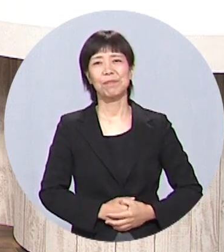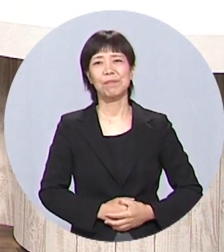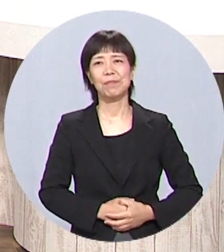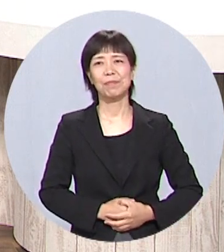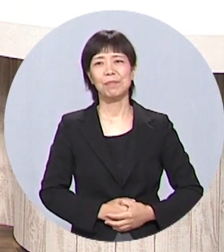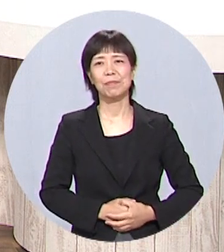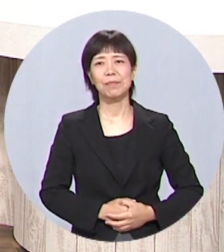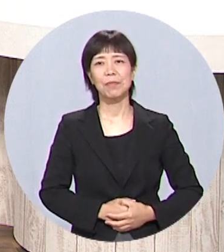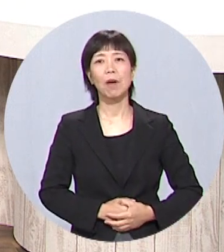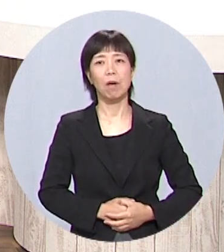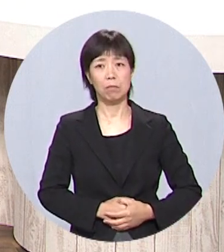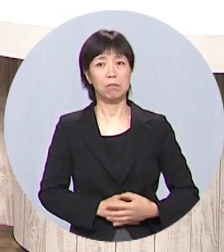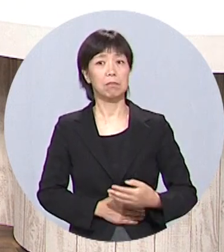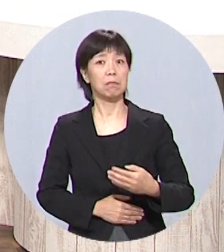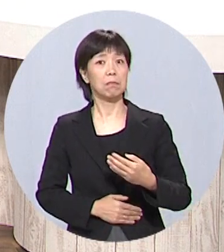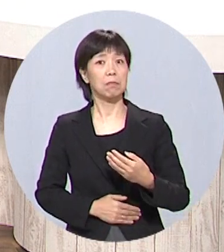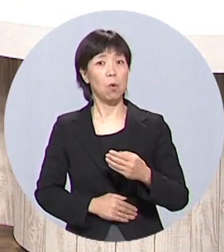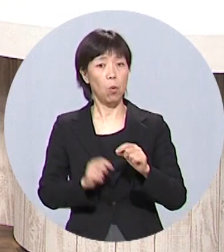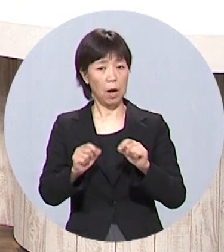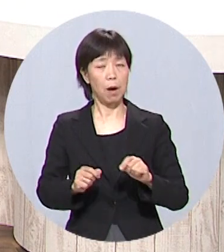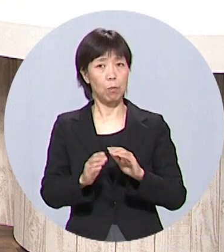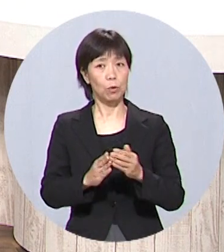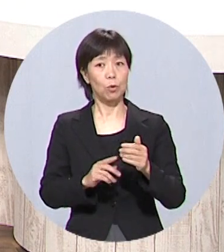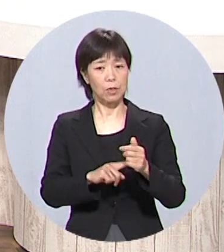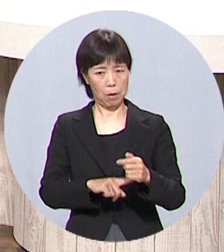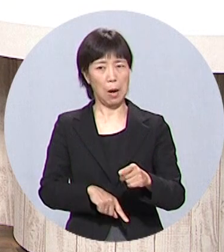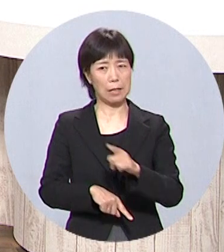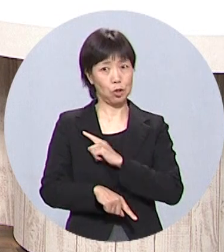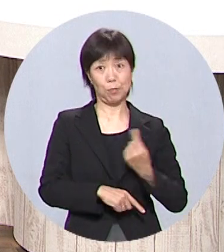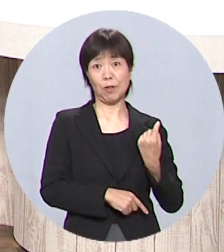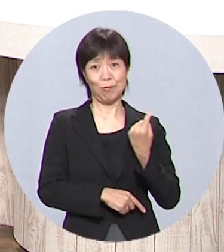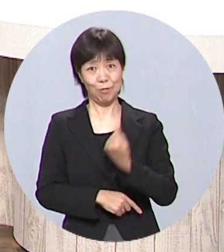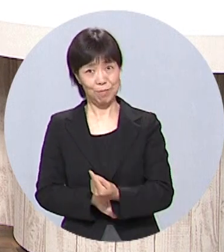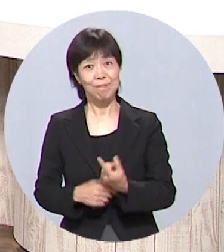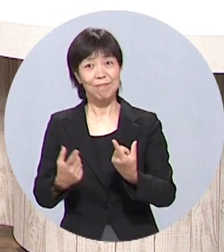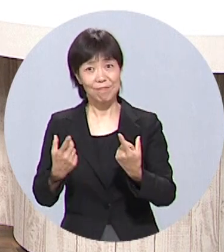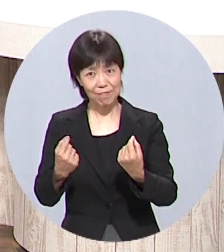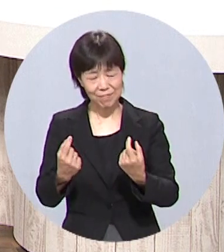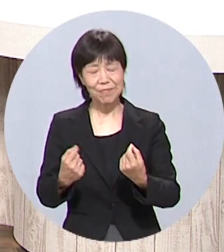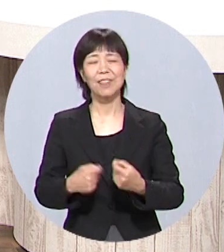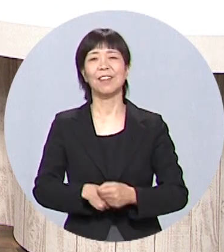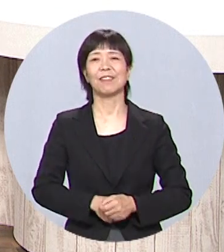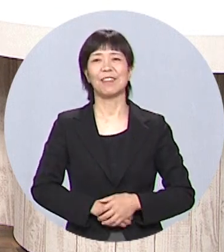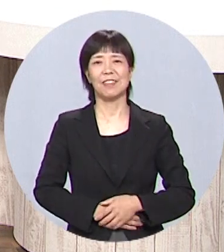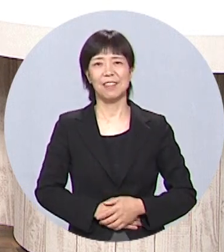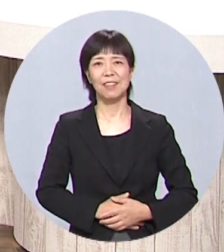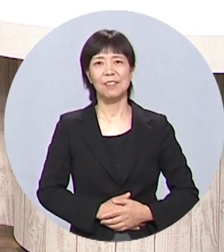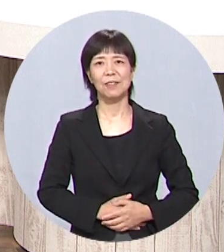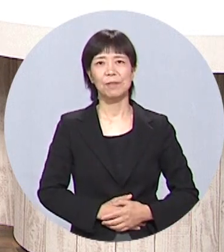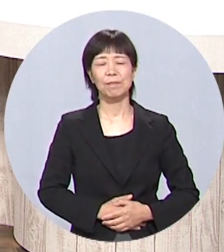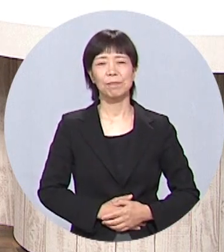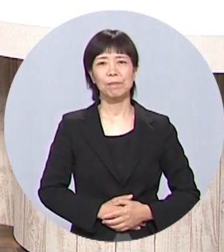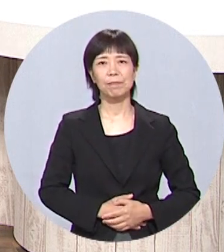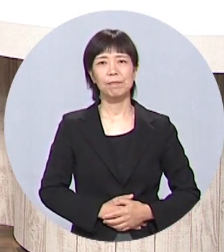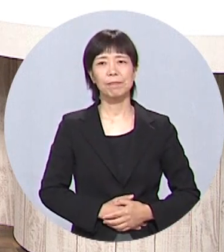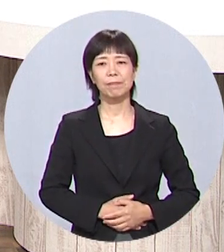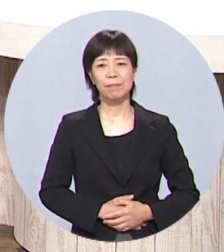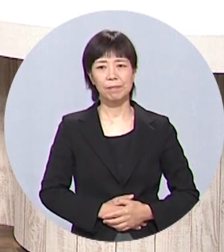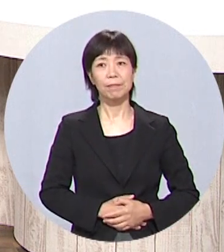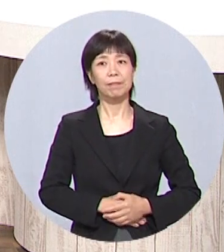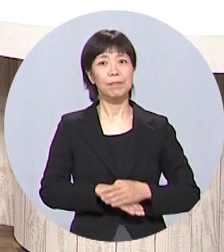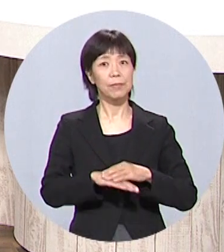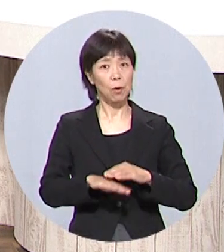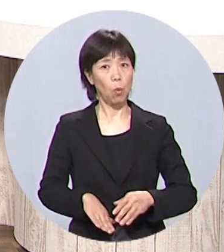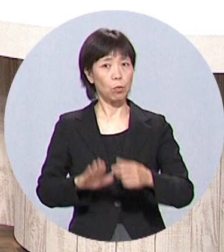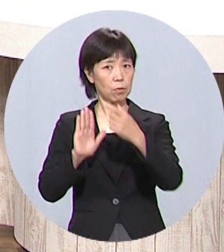いいことい つも岡本さんもスタジオは一番早く来てくださいますからね。ありがとうございます。 お願いします。 お願いします。 さあ本日